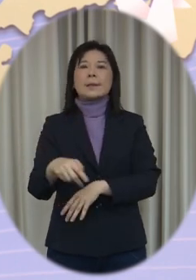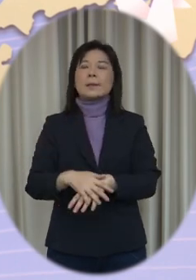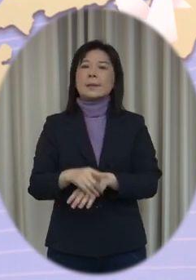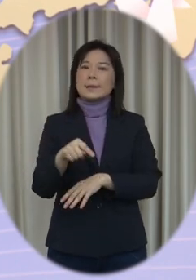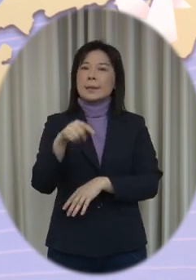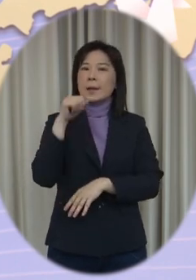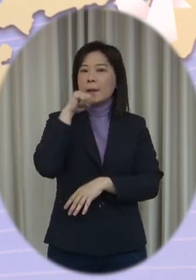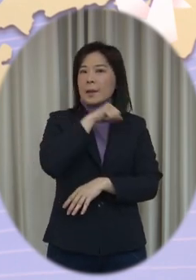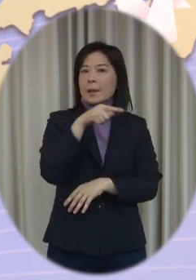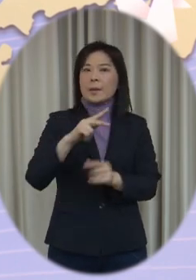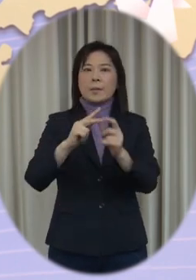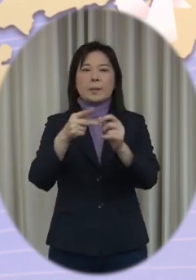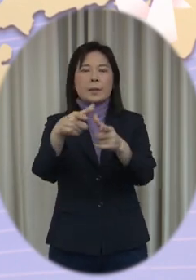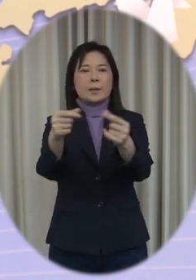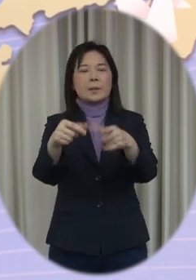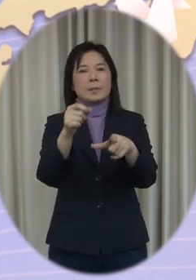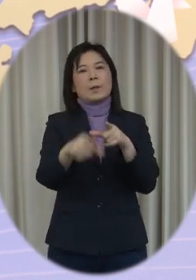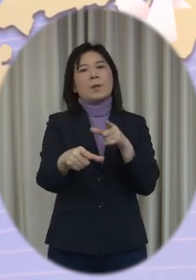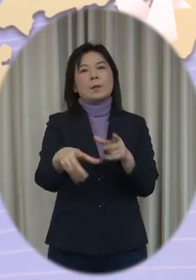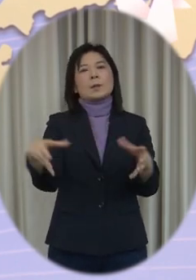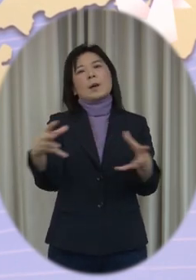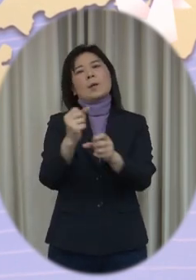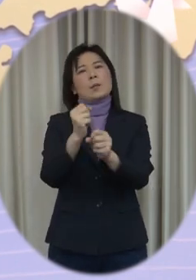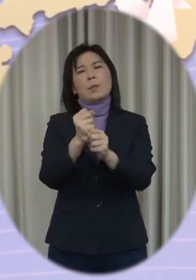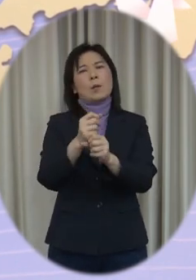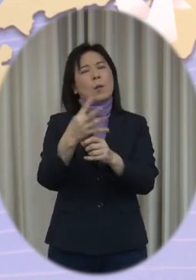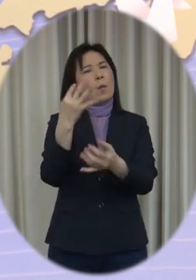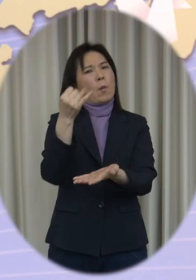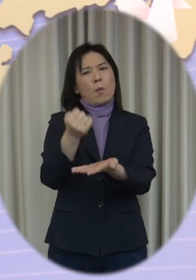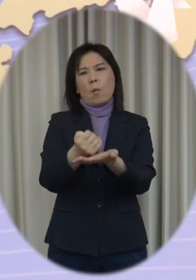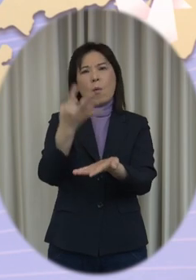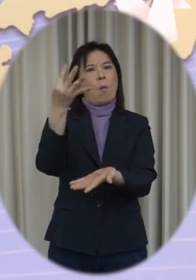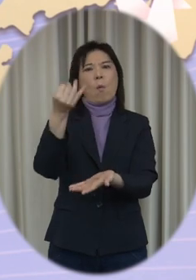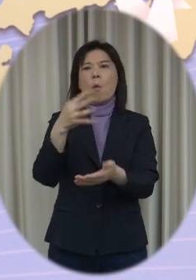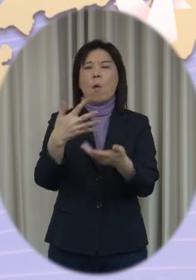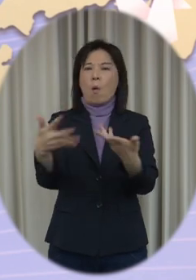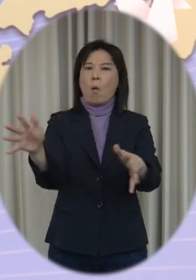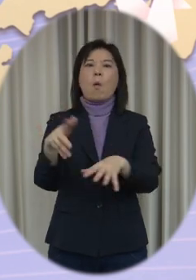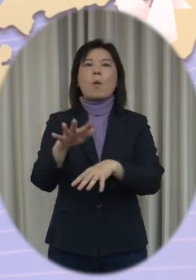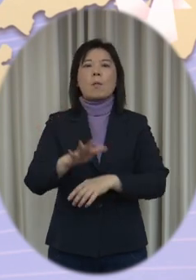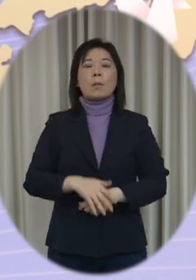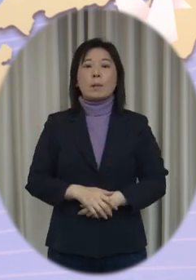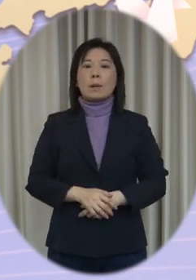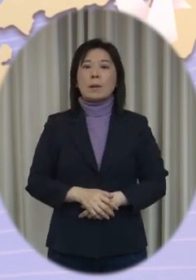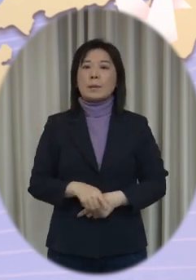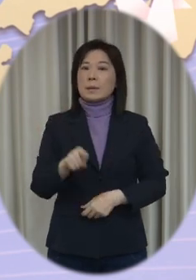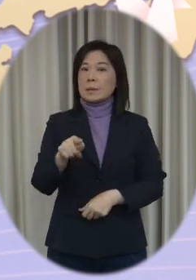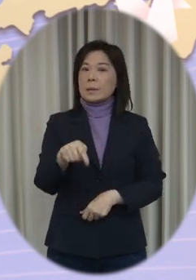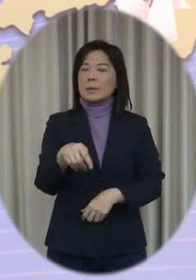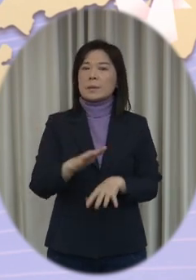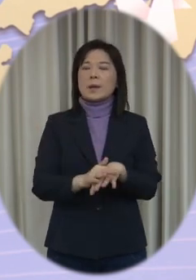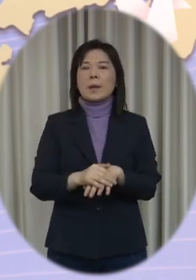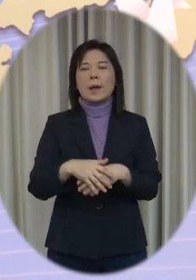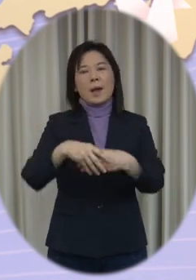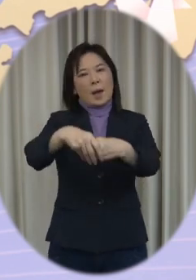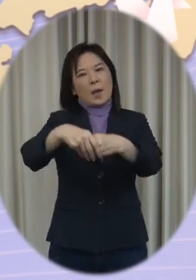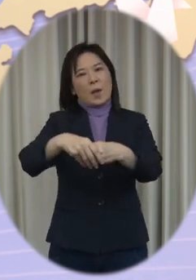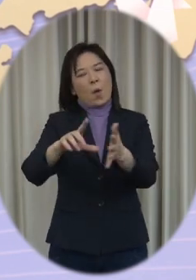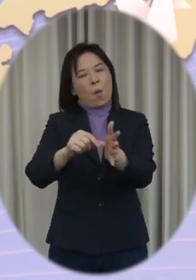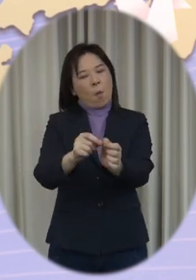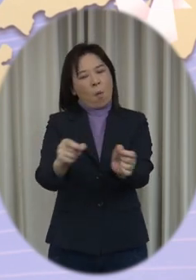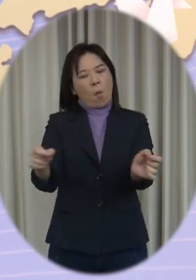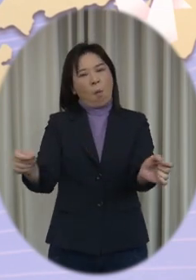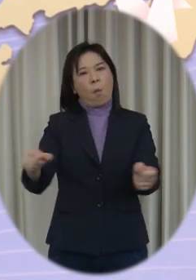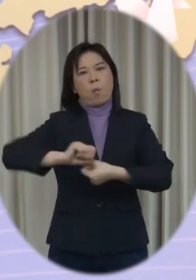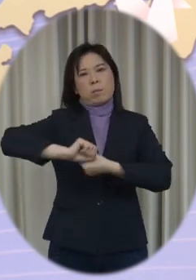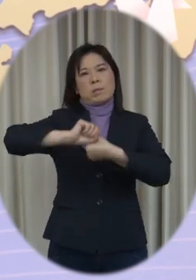企业跟日本企业有很多的合作，这个合作都是累积了我们长期的情谊。那